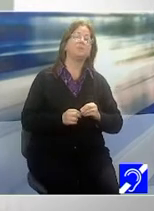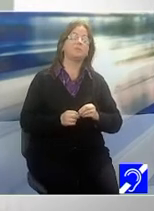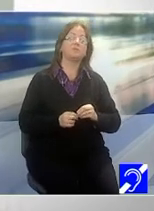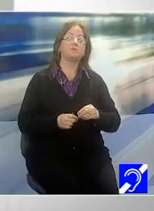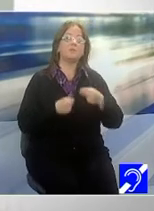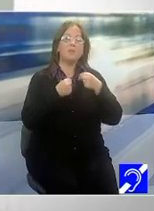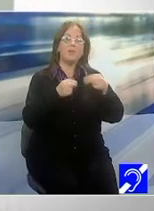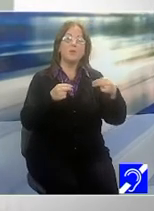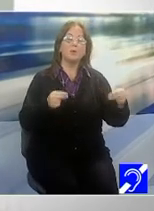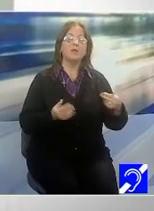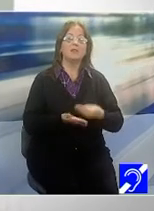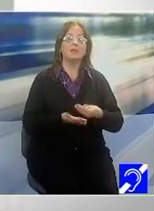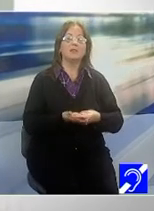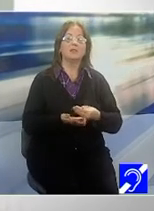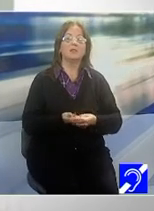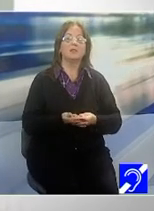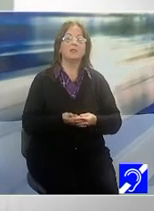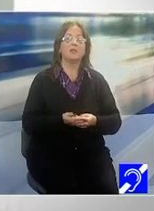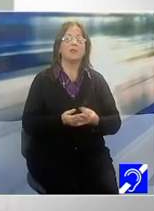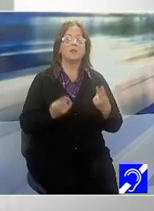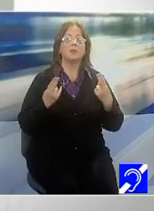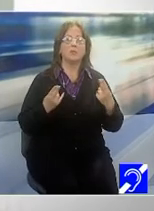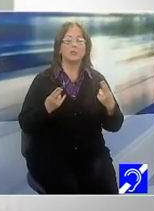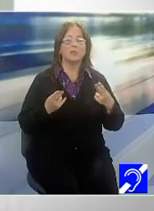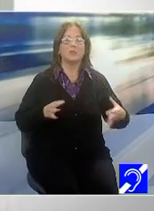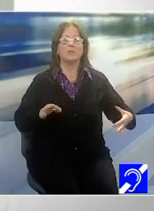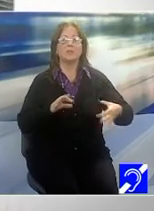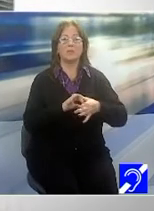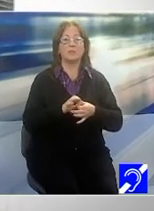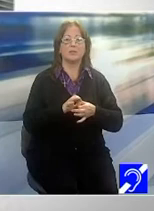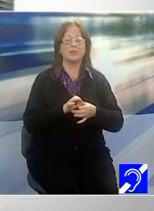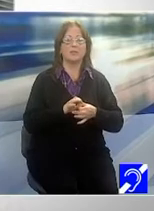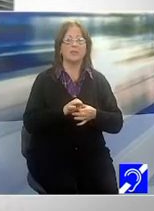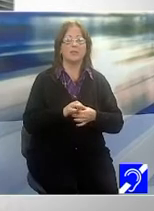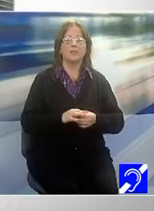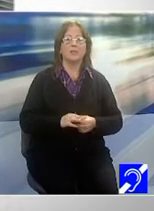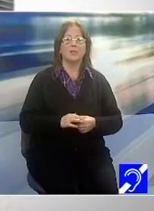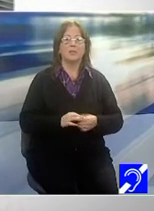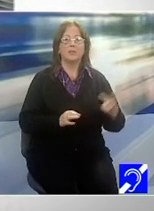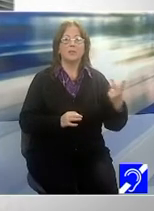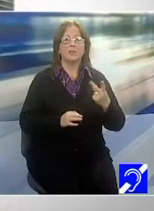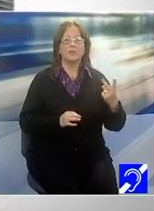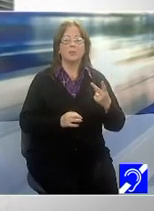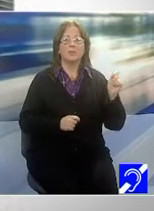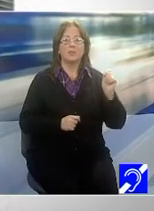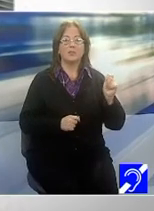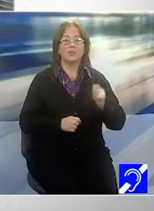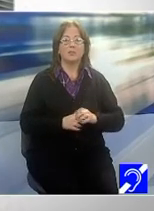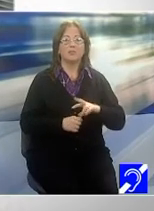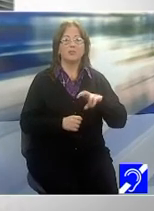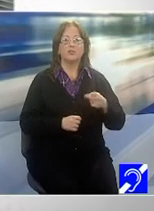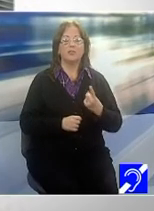bilaterale și susținerea procesului de reformă și a demersurilor de integrare euroatlantică.